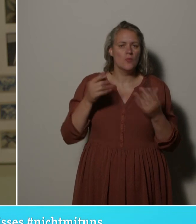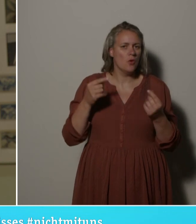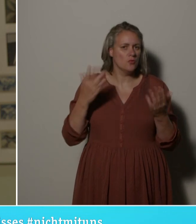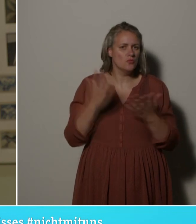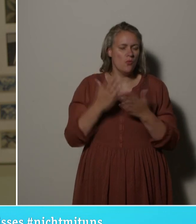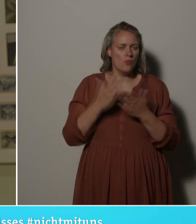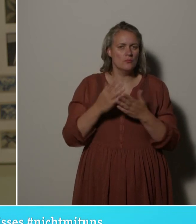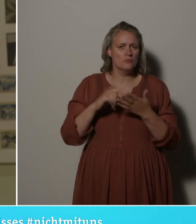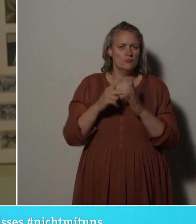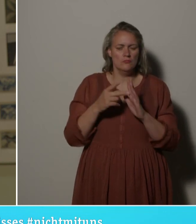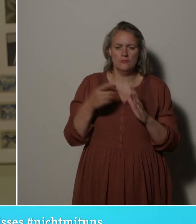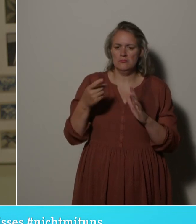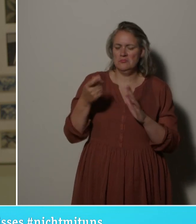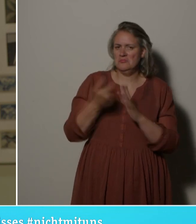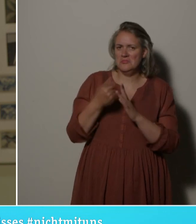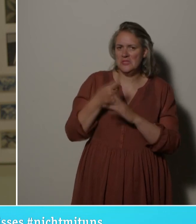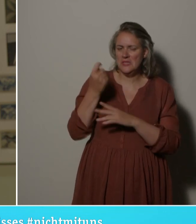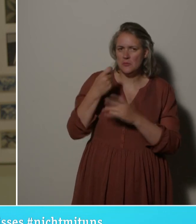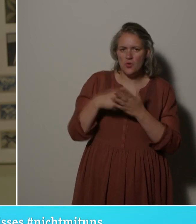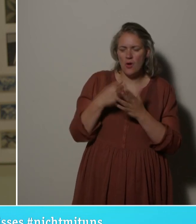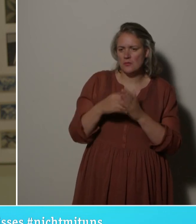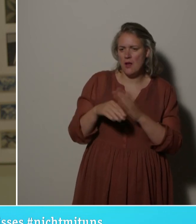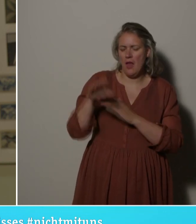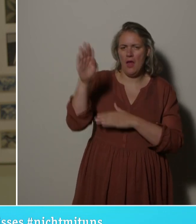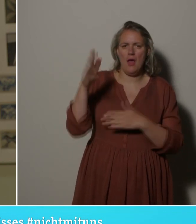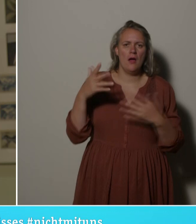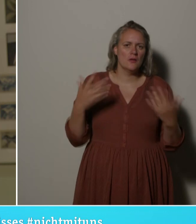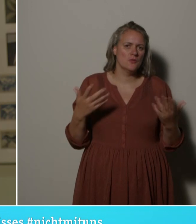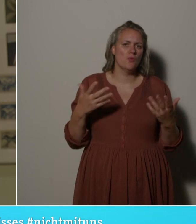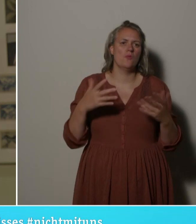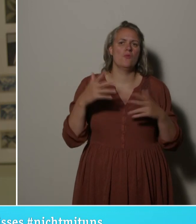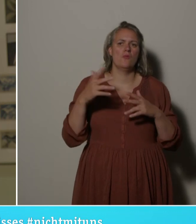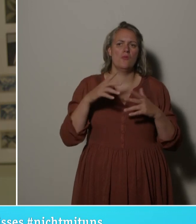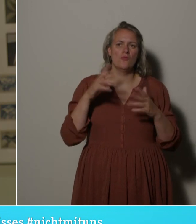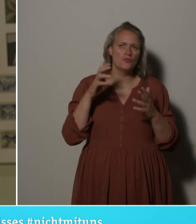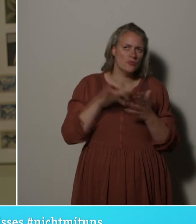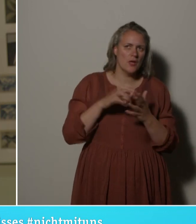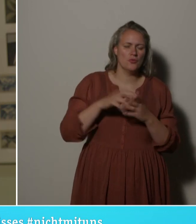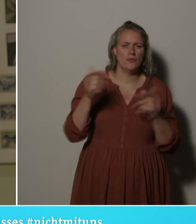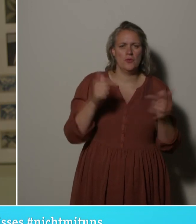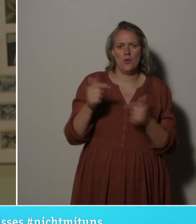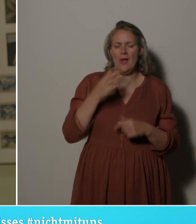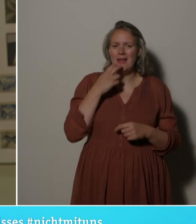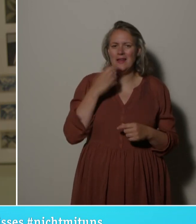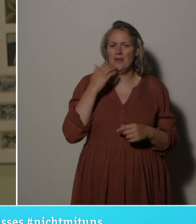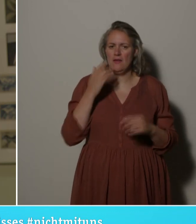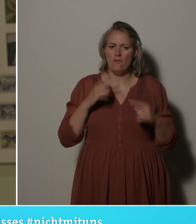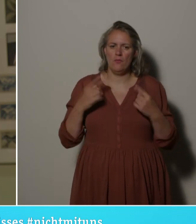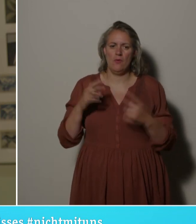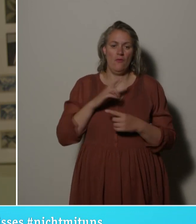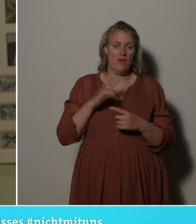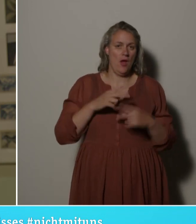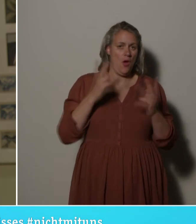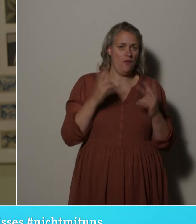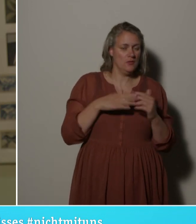Mit einer Absicherung für alle, die in der städtischen Versorgung mit Energie und Wohnraum sind und für alle, die auf den öffentlichen Nahverkehr angewiesen